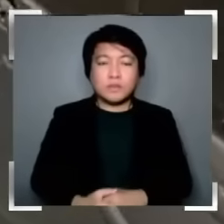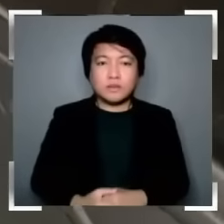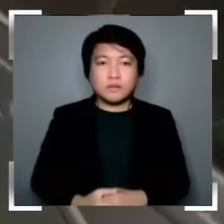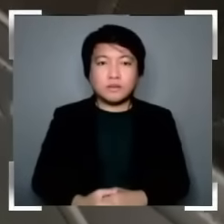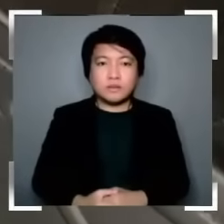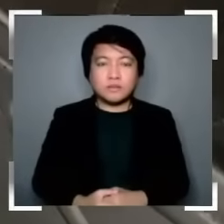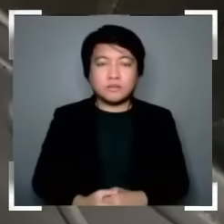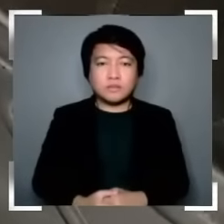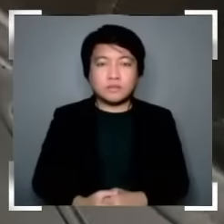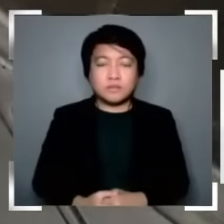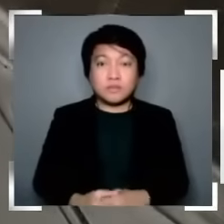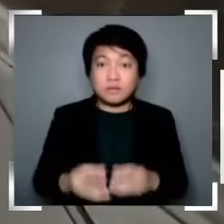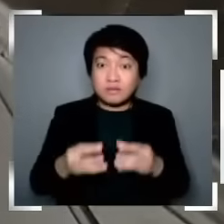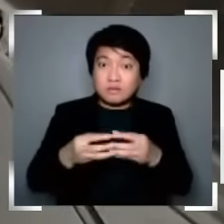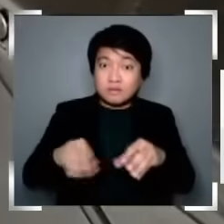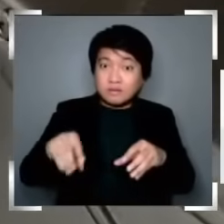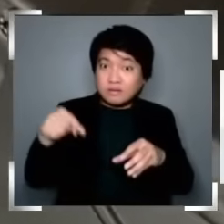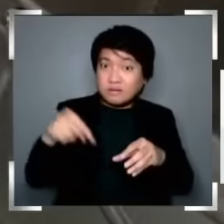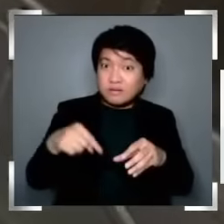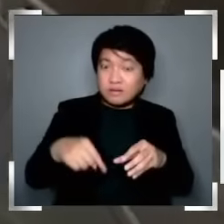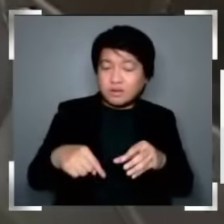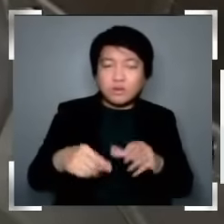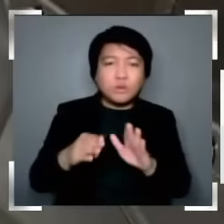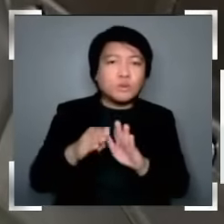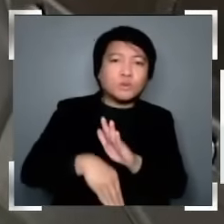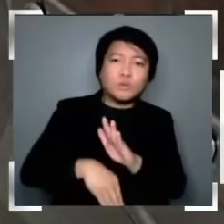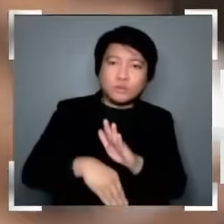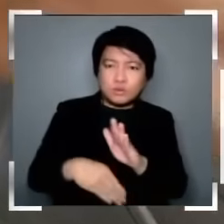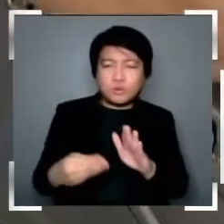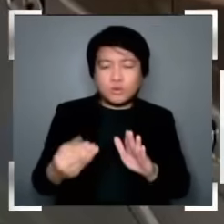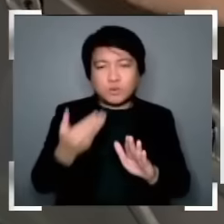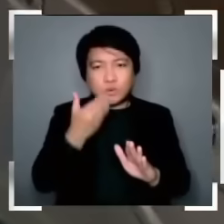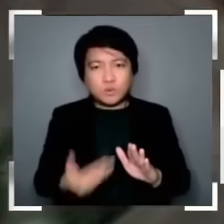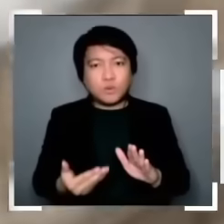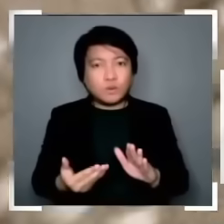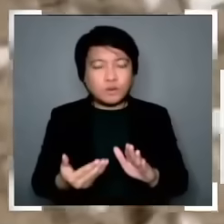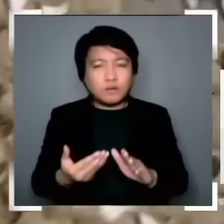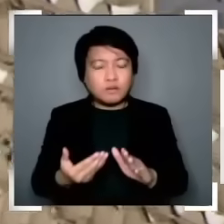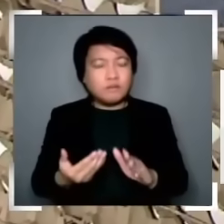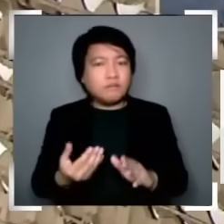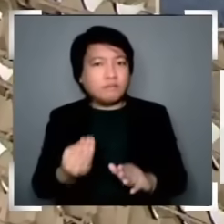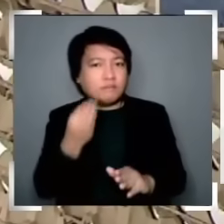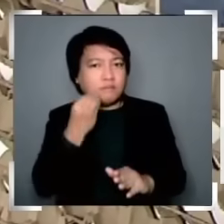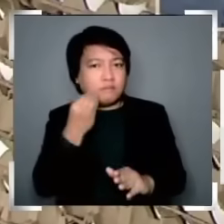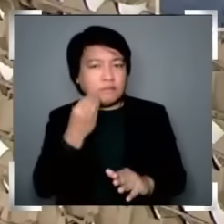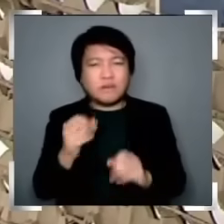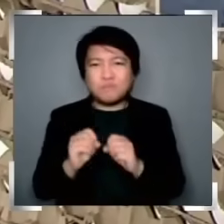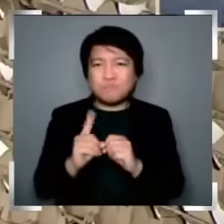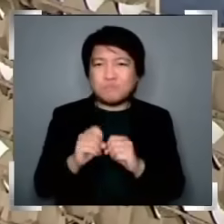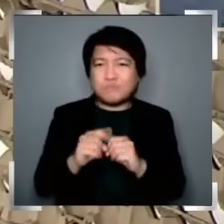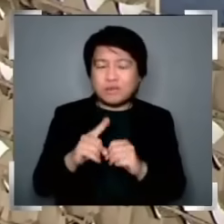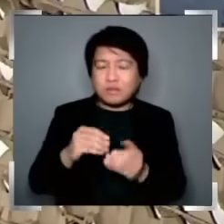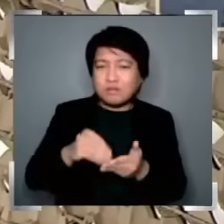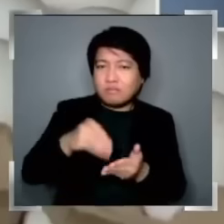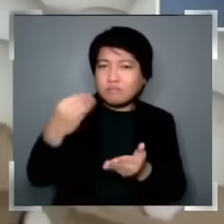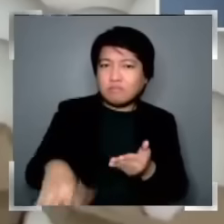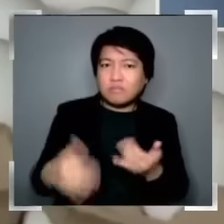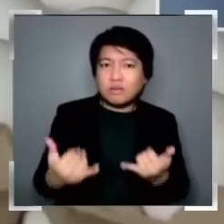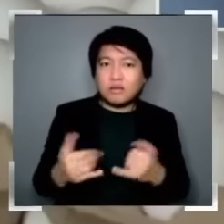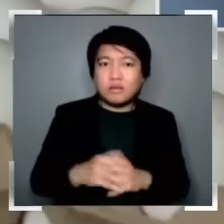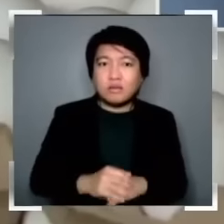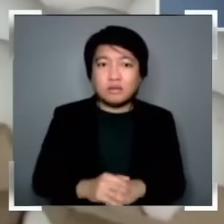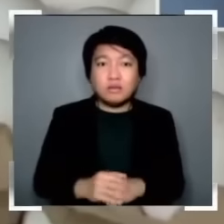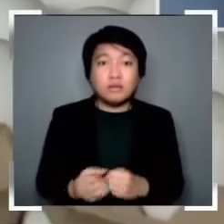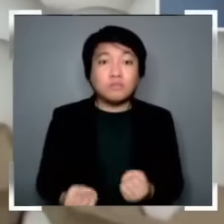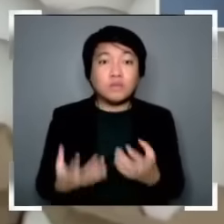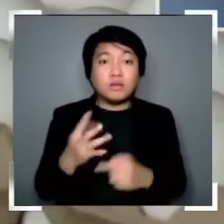Itlog na ang pinakamurang protina ngayong nagtataasan ng presyo ng mga bilihin. Pero nasa 7 piso o higit na ito, mas mahal